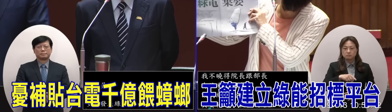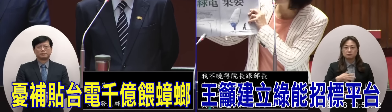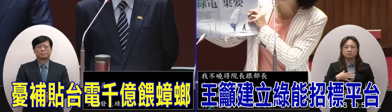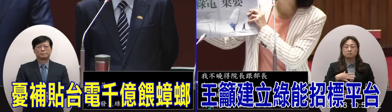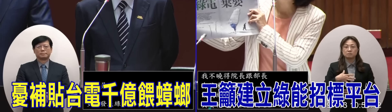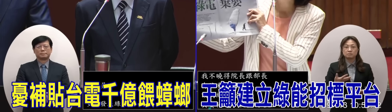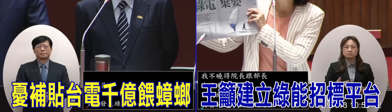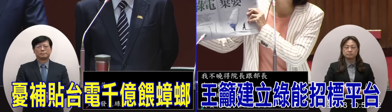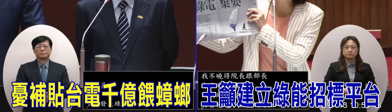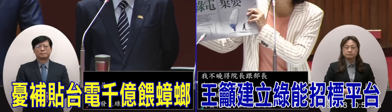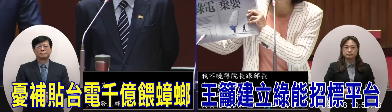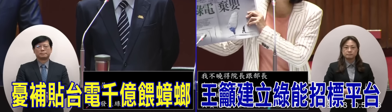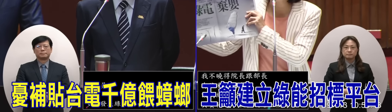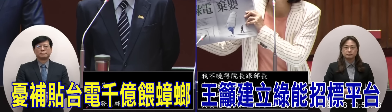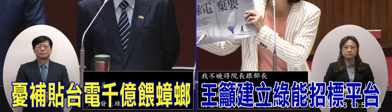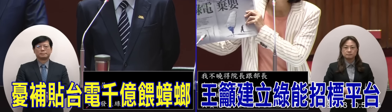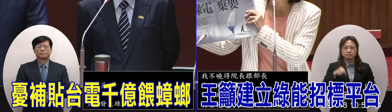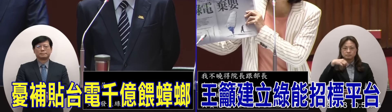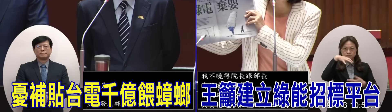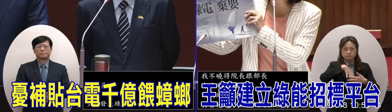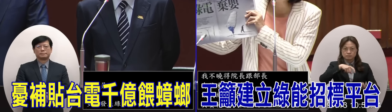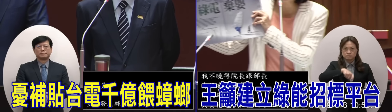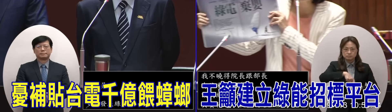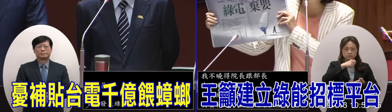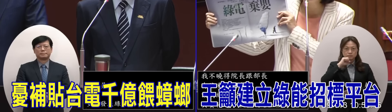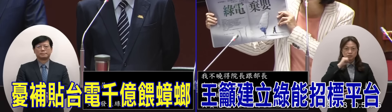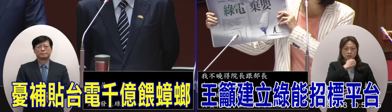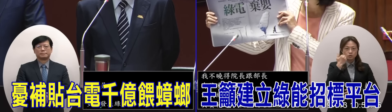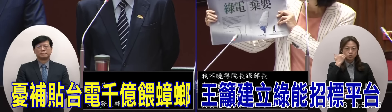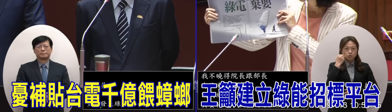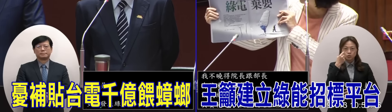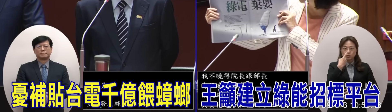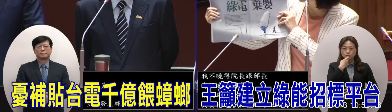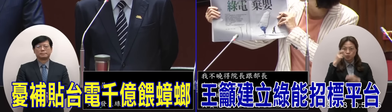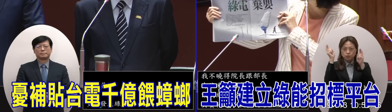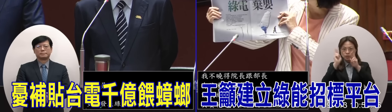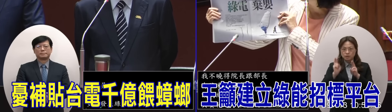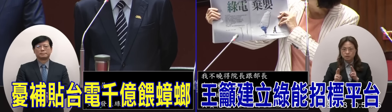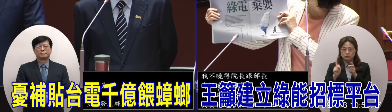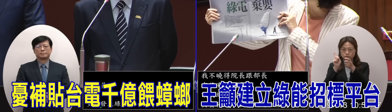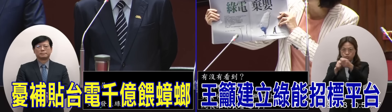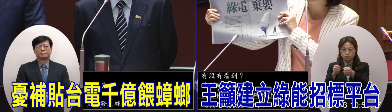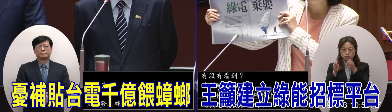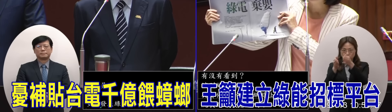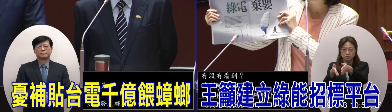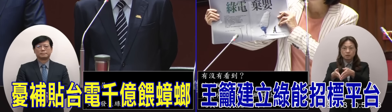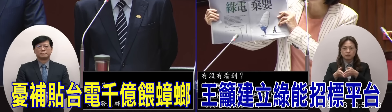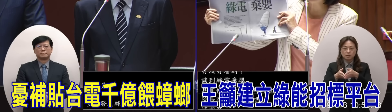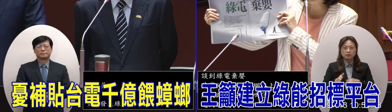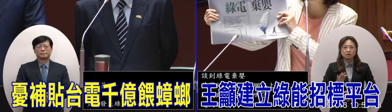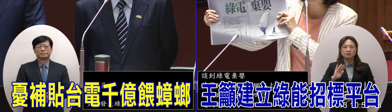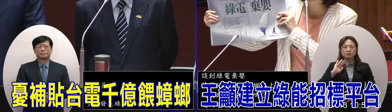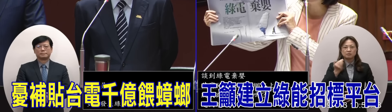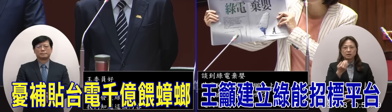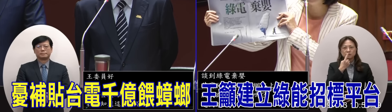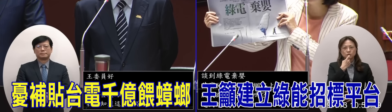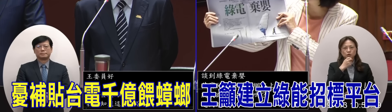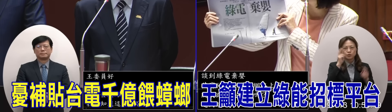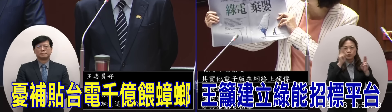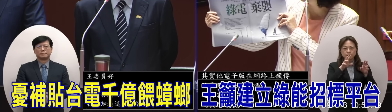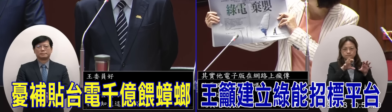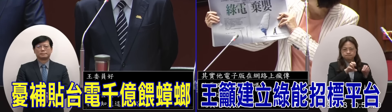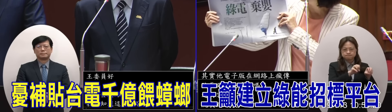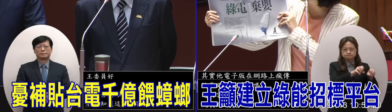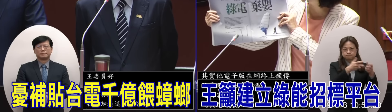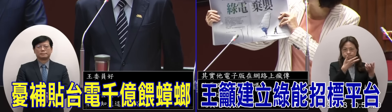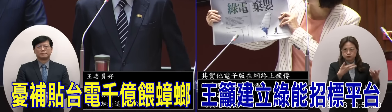里面呢特别提到台湾要发展绿电，但是因为绿电蟑螂横